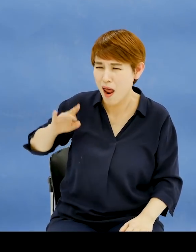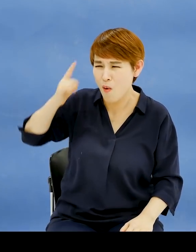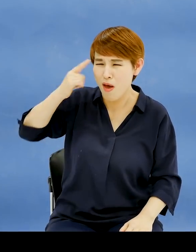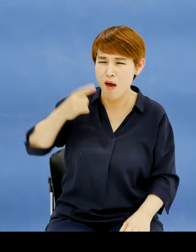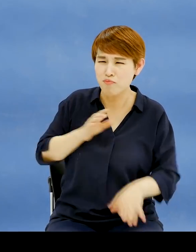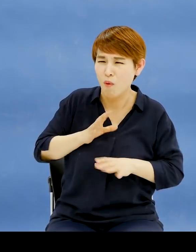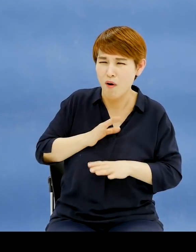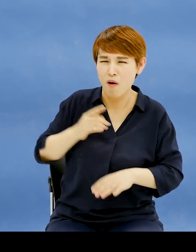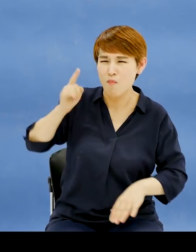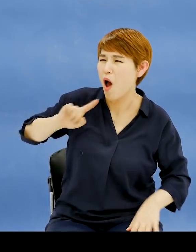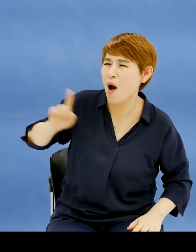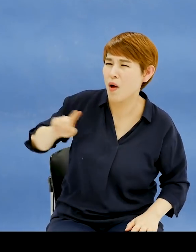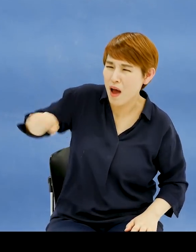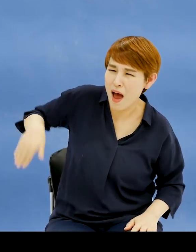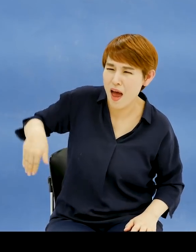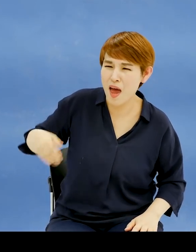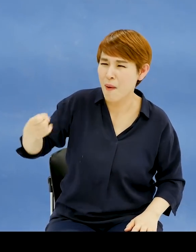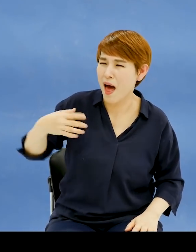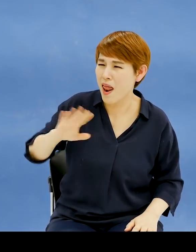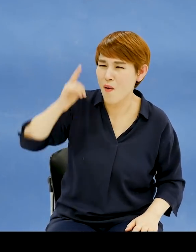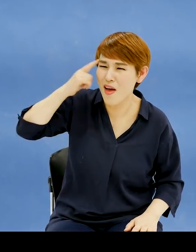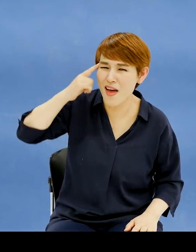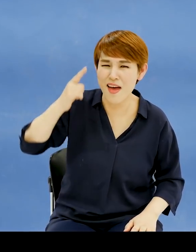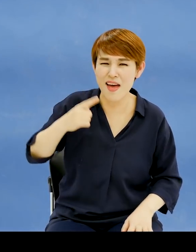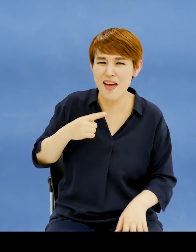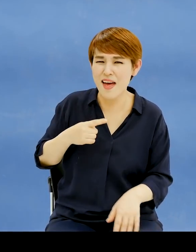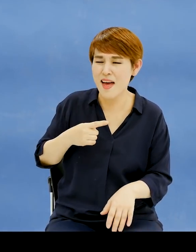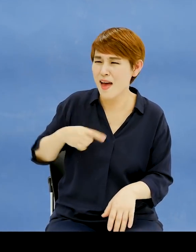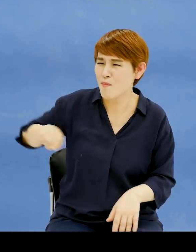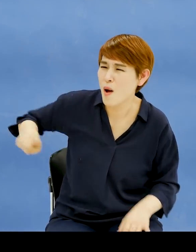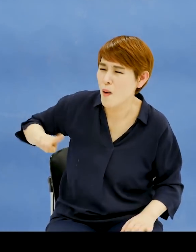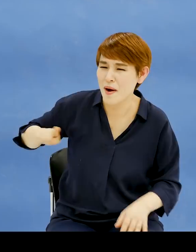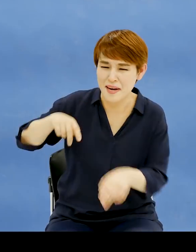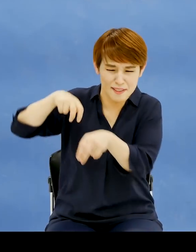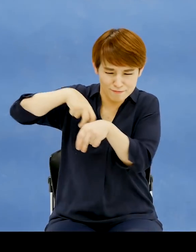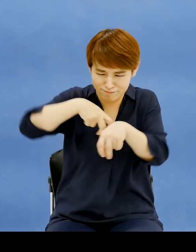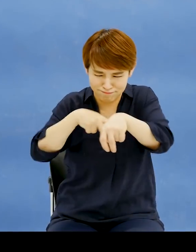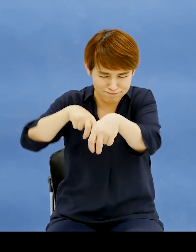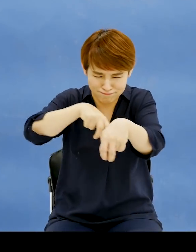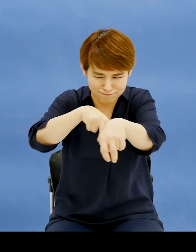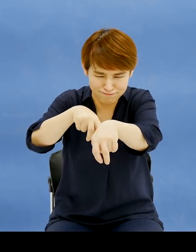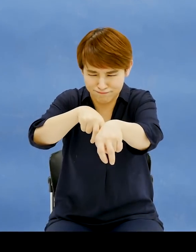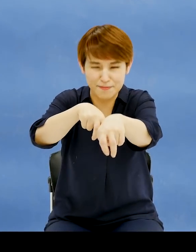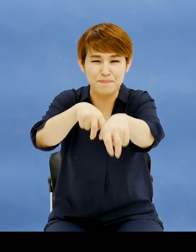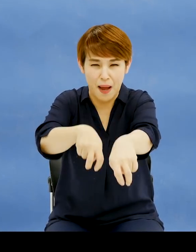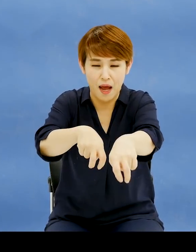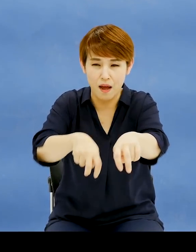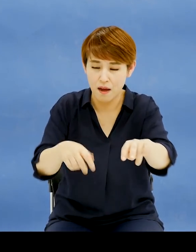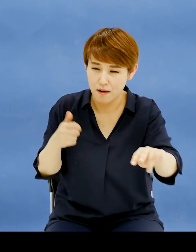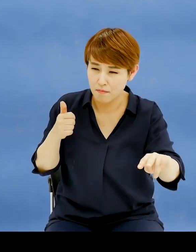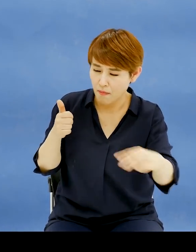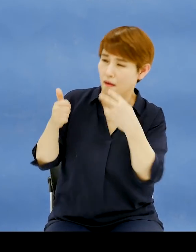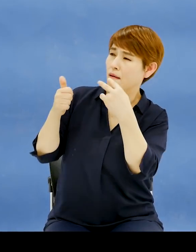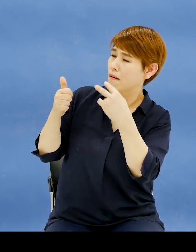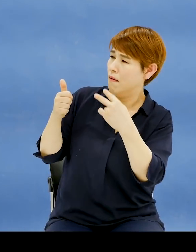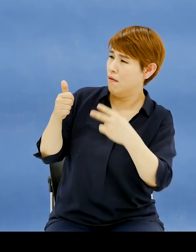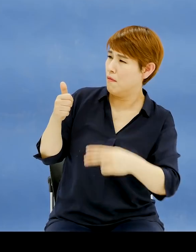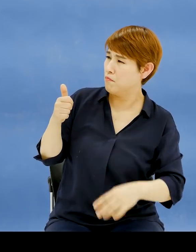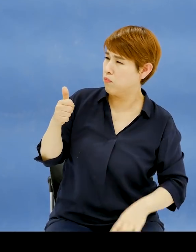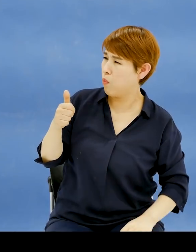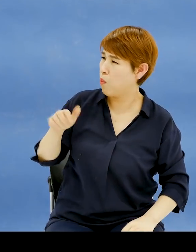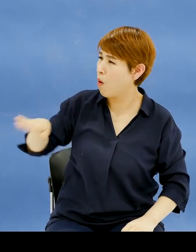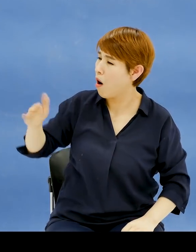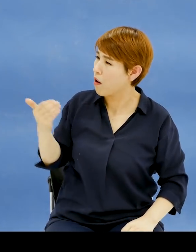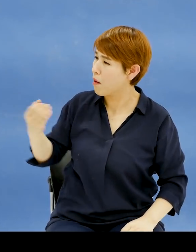왜 말을 안 해? 라고 계속 뭔데 말을 왜 안 해? 하고 내려왔어요. 네. 물에 빠진 다음에